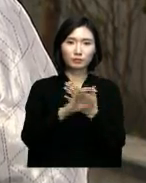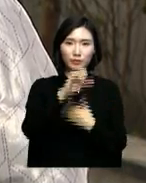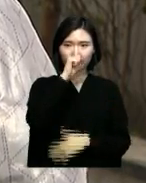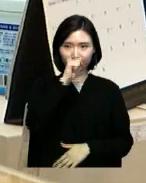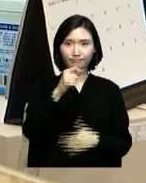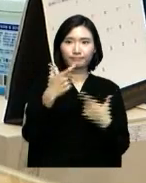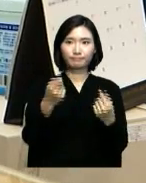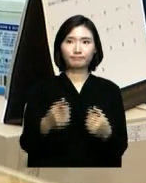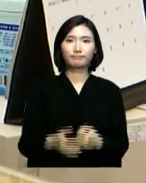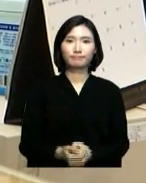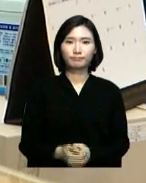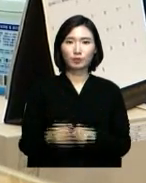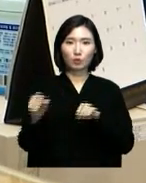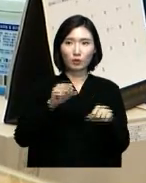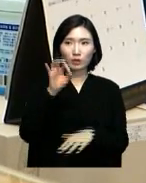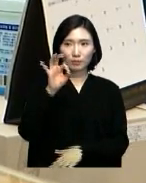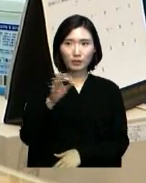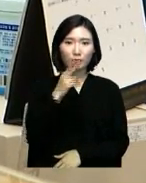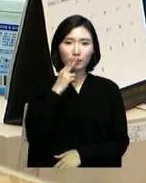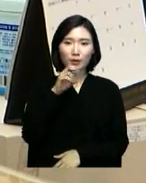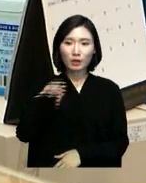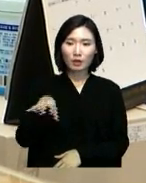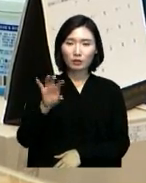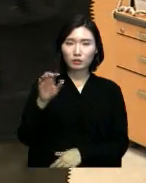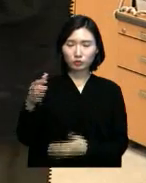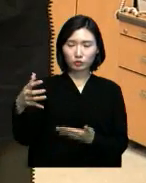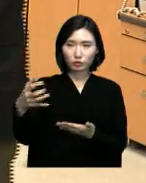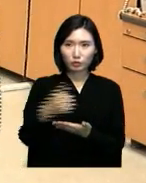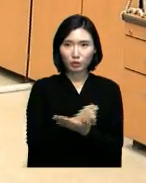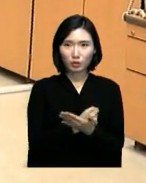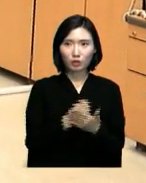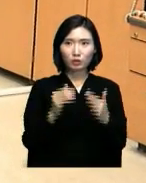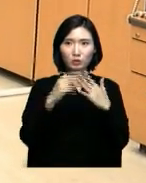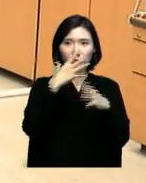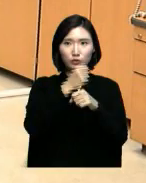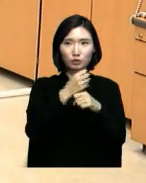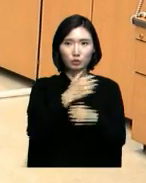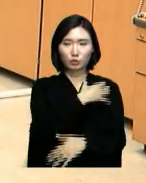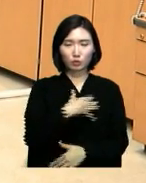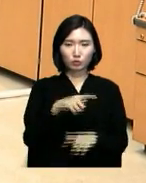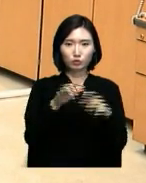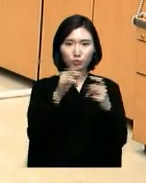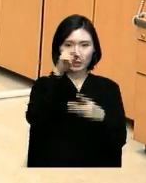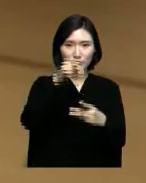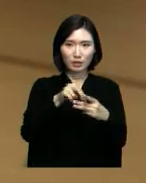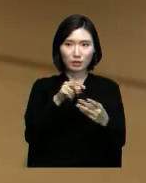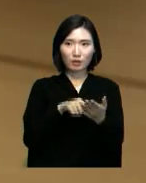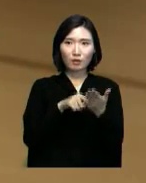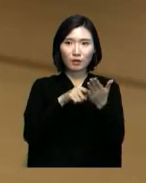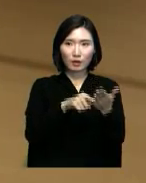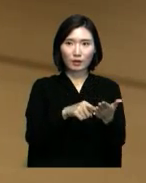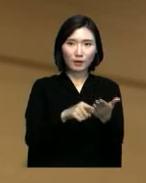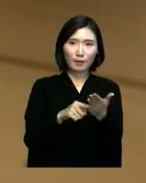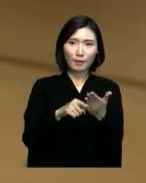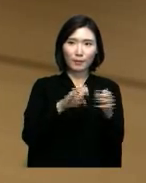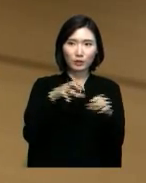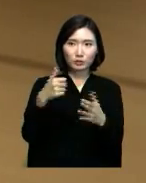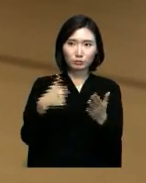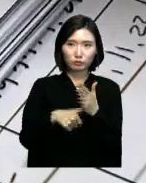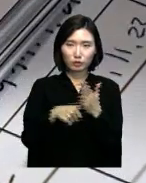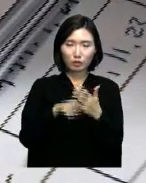좋겠다. 활동비는 담배꽁초를 주워 주소지 동주민센터로 가져가 폐기물 창구에서